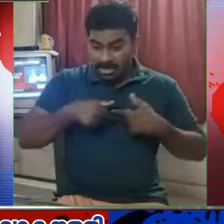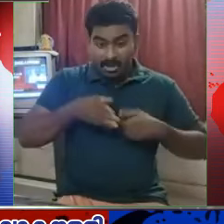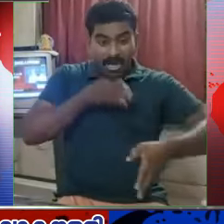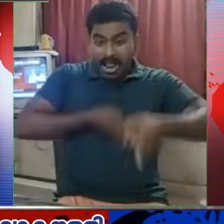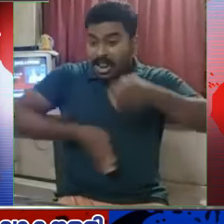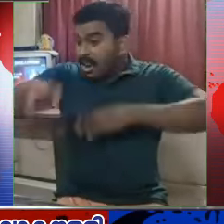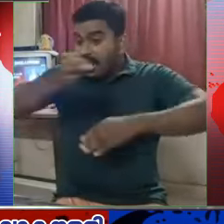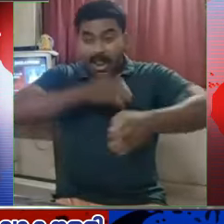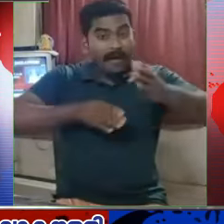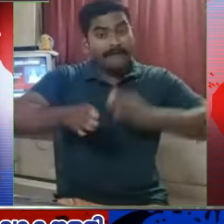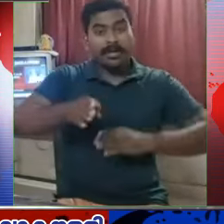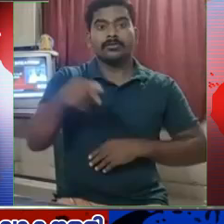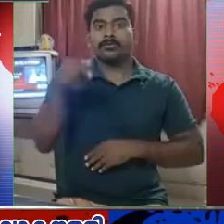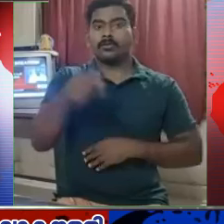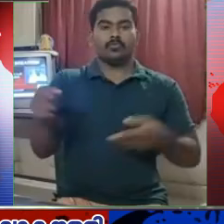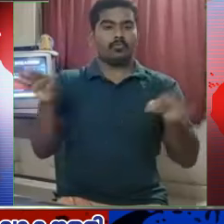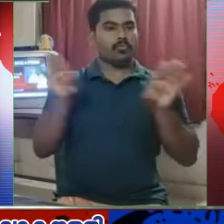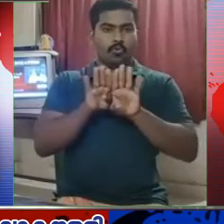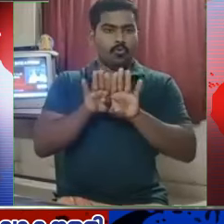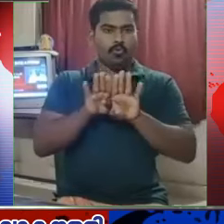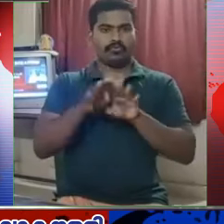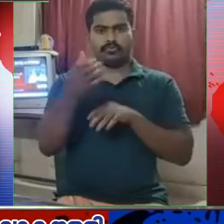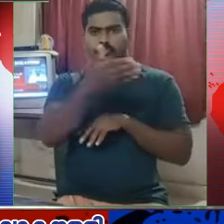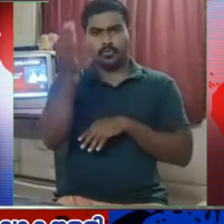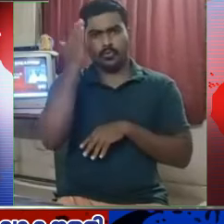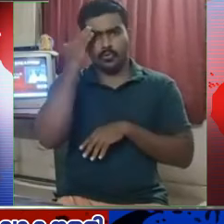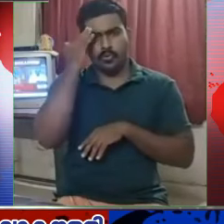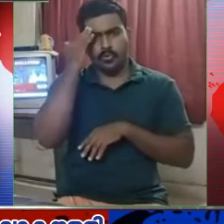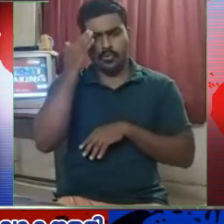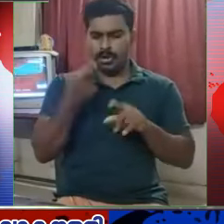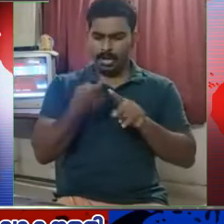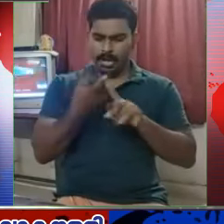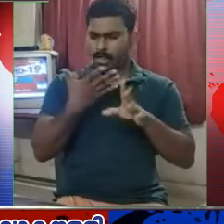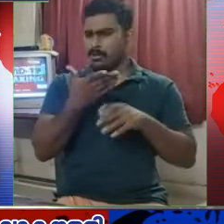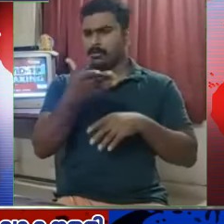അതിർത്തി മണ്ണിട്ടടച്ചിരിക്കുകയാണ് എന്നൊരു വ്യാജ വാർത്ത.